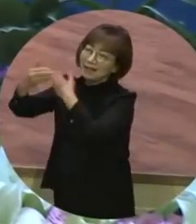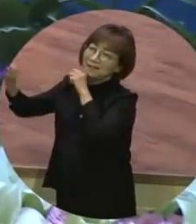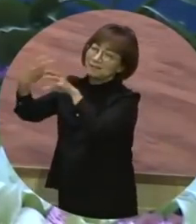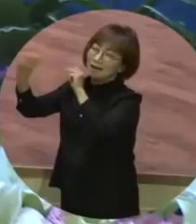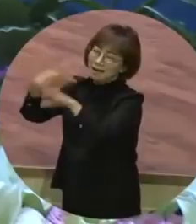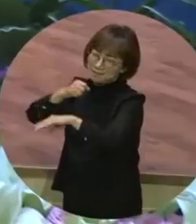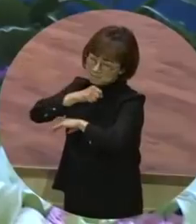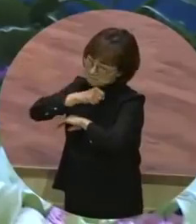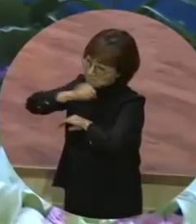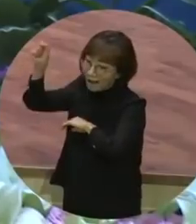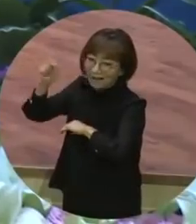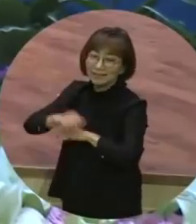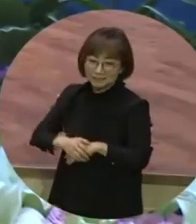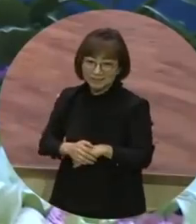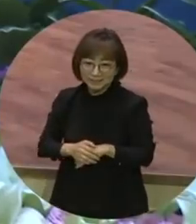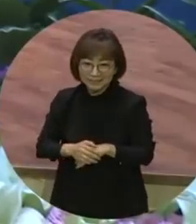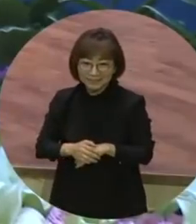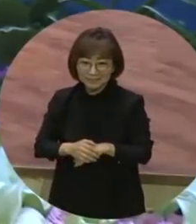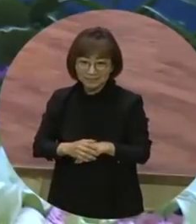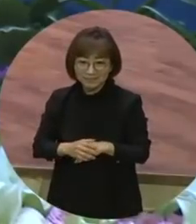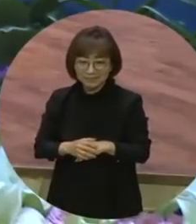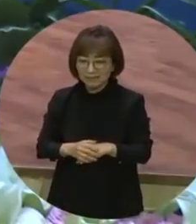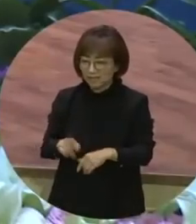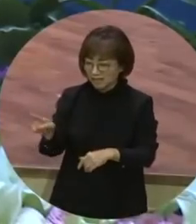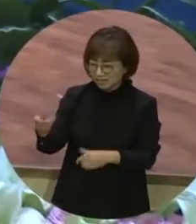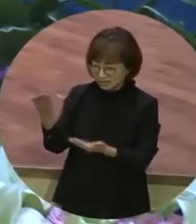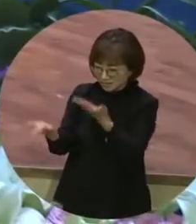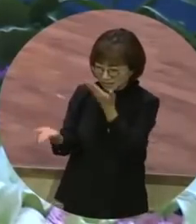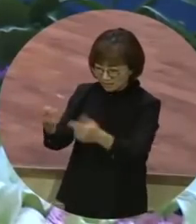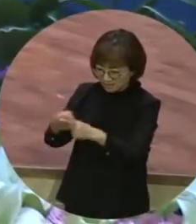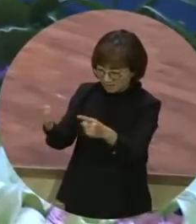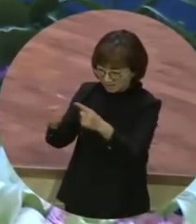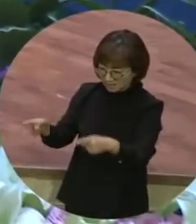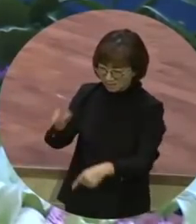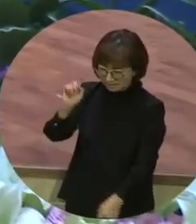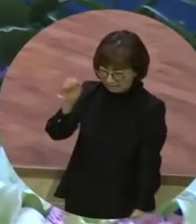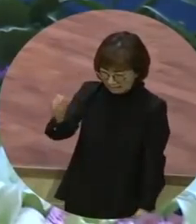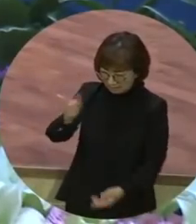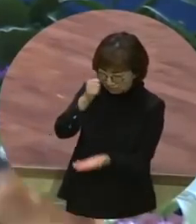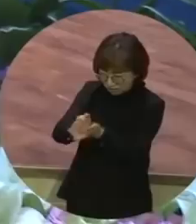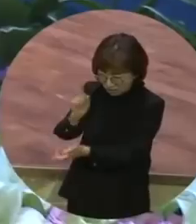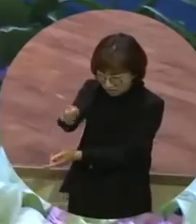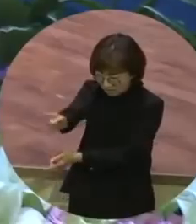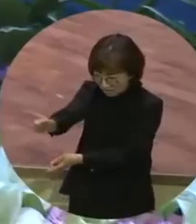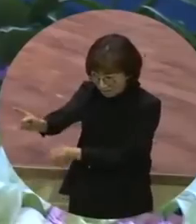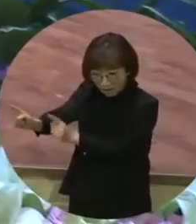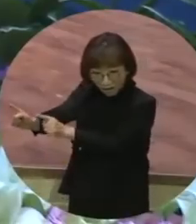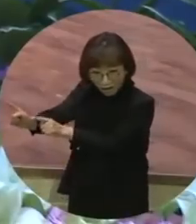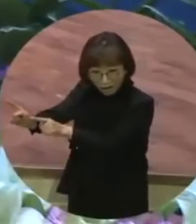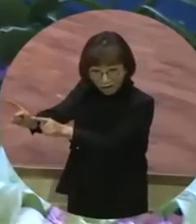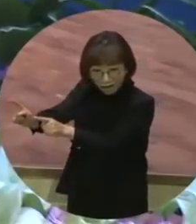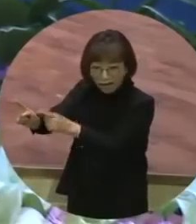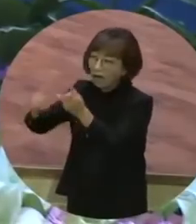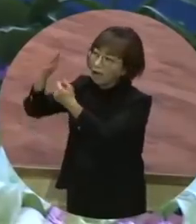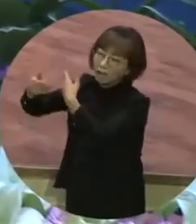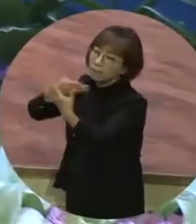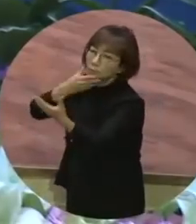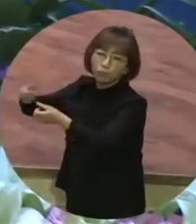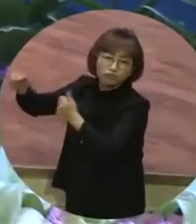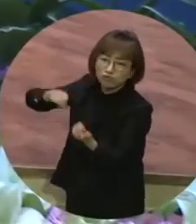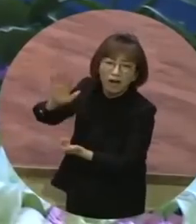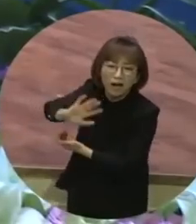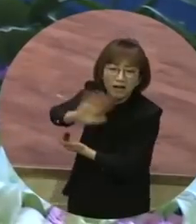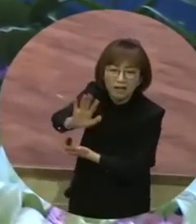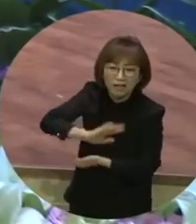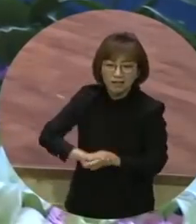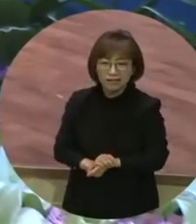있는데 비틀어져 있는 사람 비판하고 비난하고 판단하고 불신하는 사람에게 축복을 주면 되겠어요? 다시